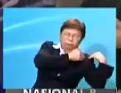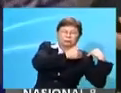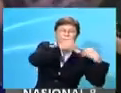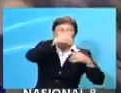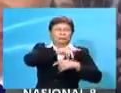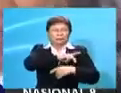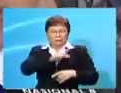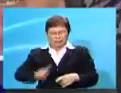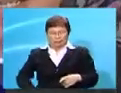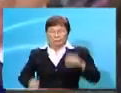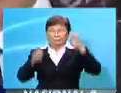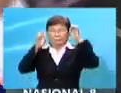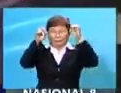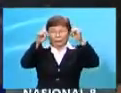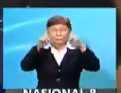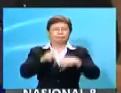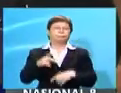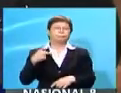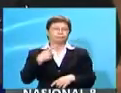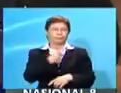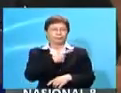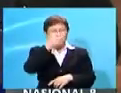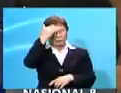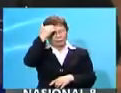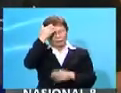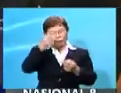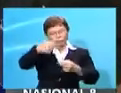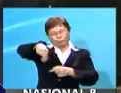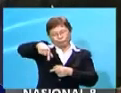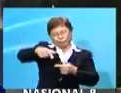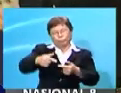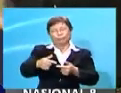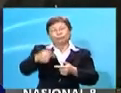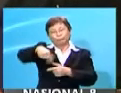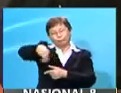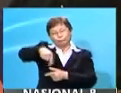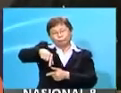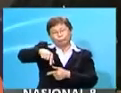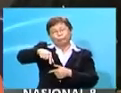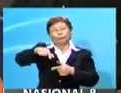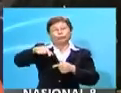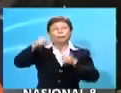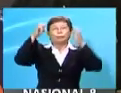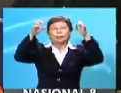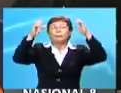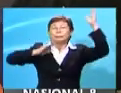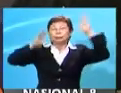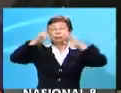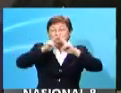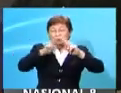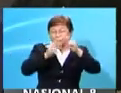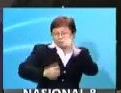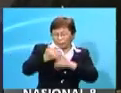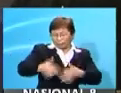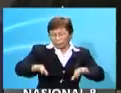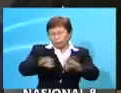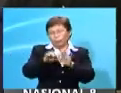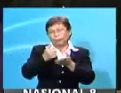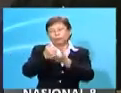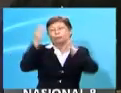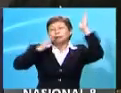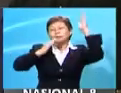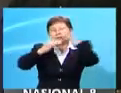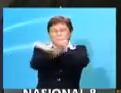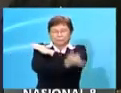k pendidikanah baha mutu pendidikan negara itu sangat P untuk membantu negara kita mencapai negara